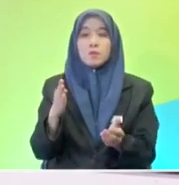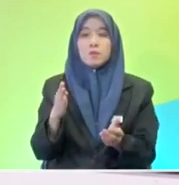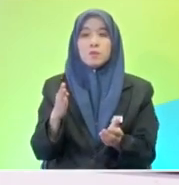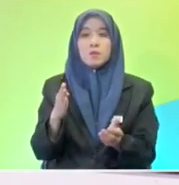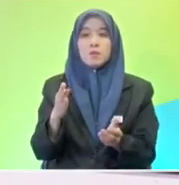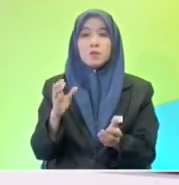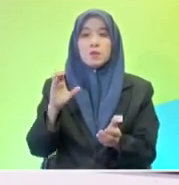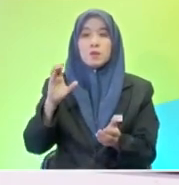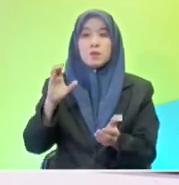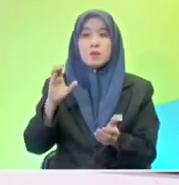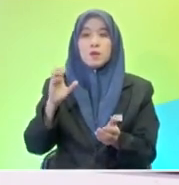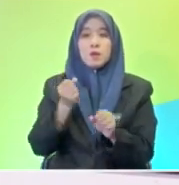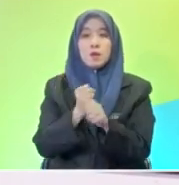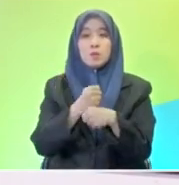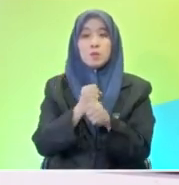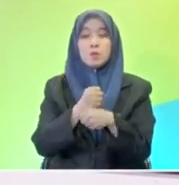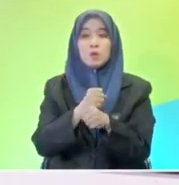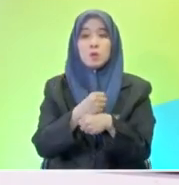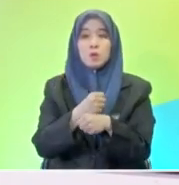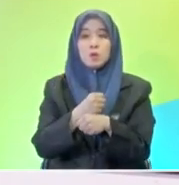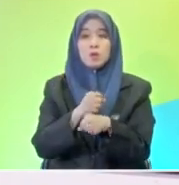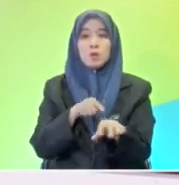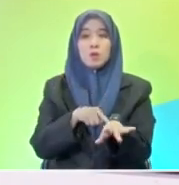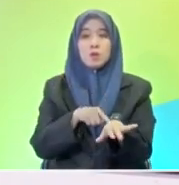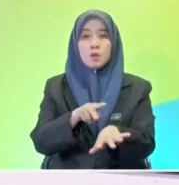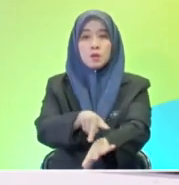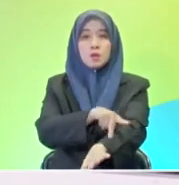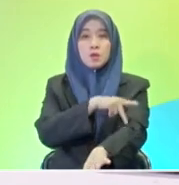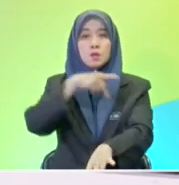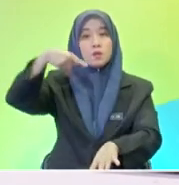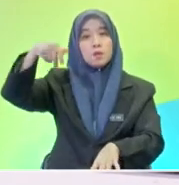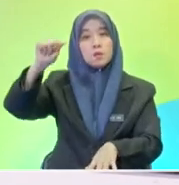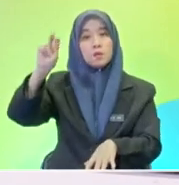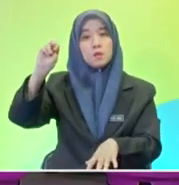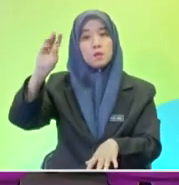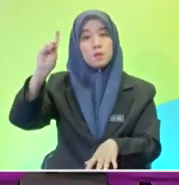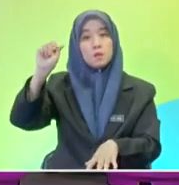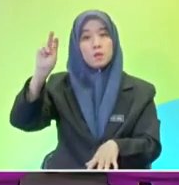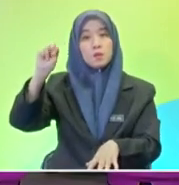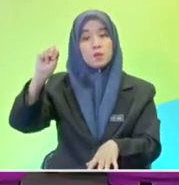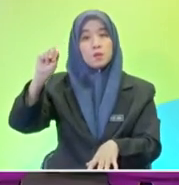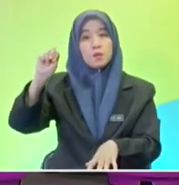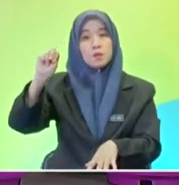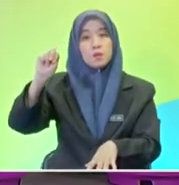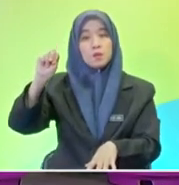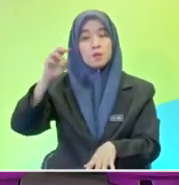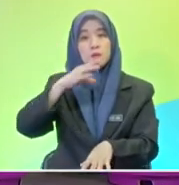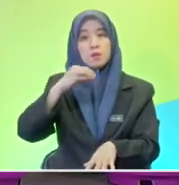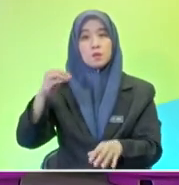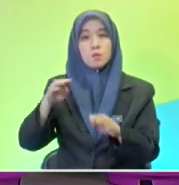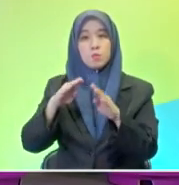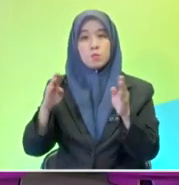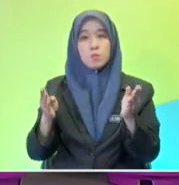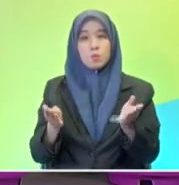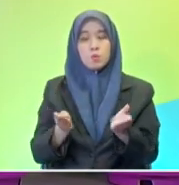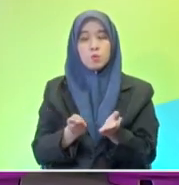tadi saiz panjang daun pandan okey P dan juga ciri bentuk bujur tadi